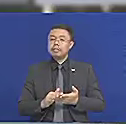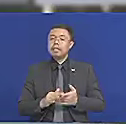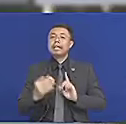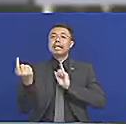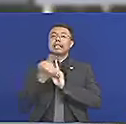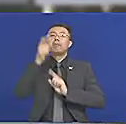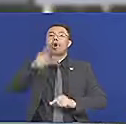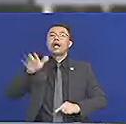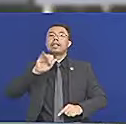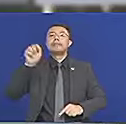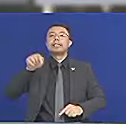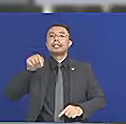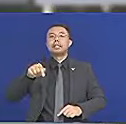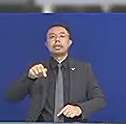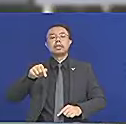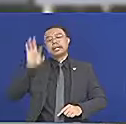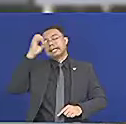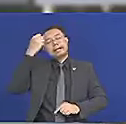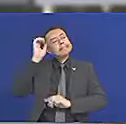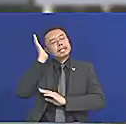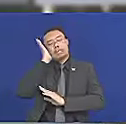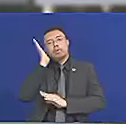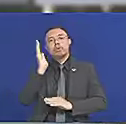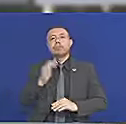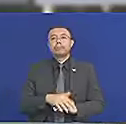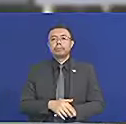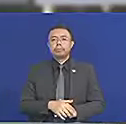menjumpai orang seperti itu, tidak bisa tidur.